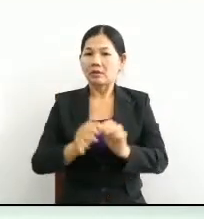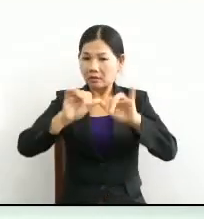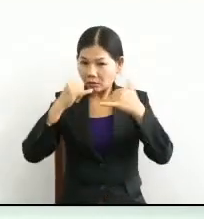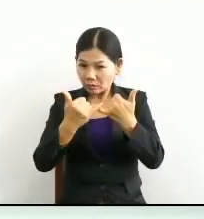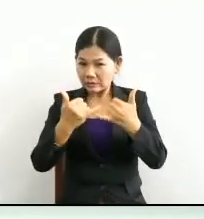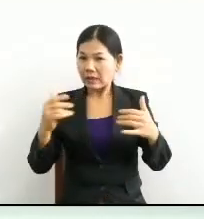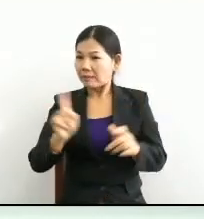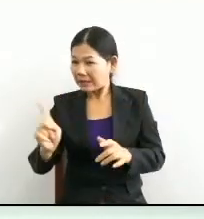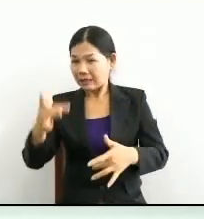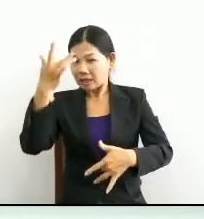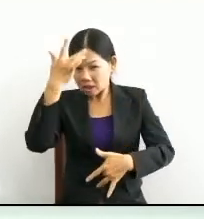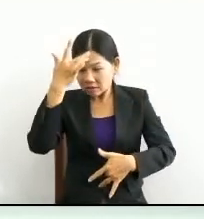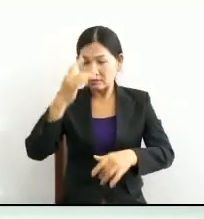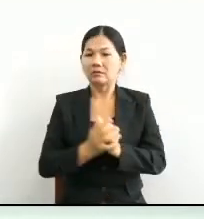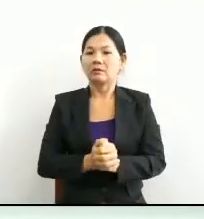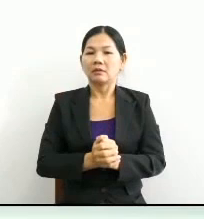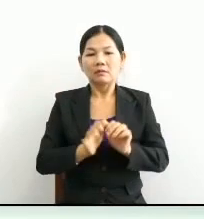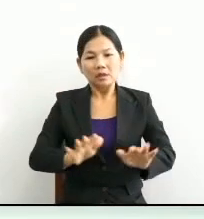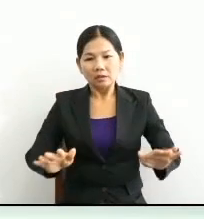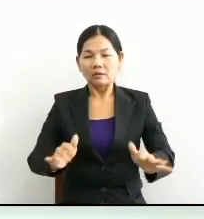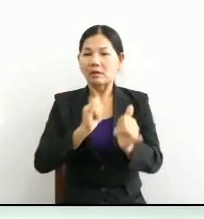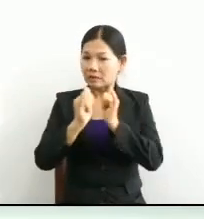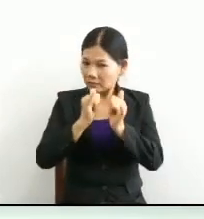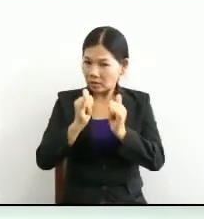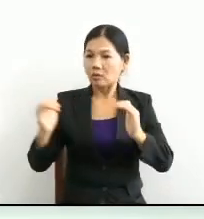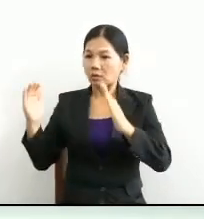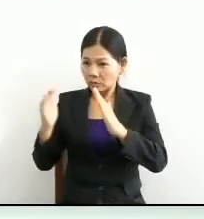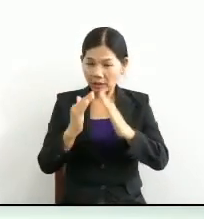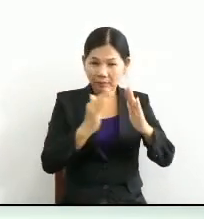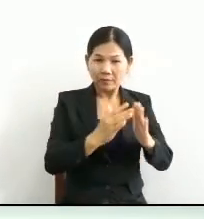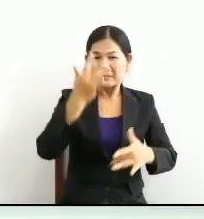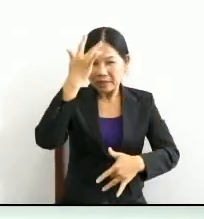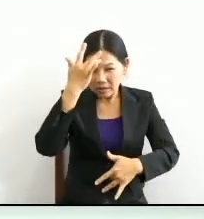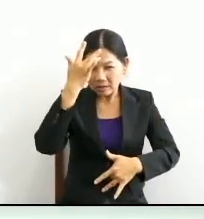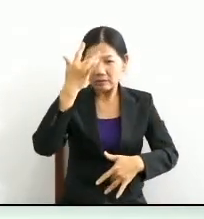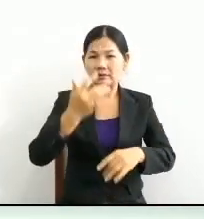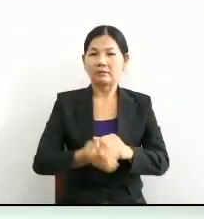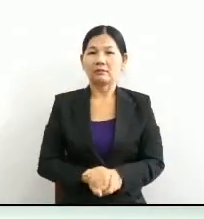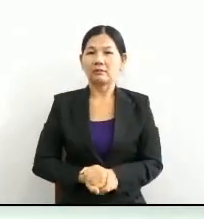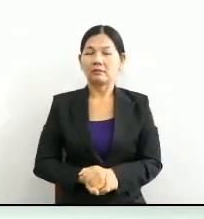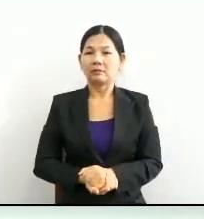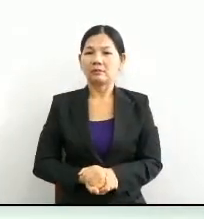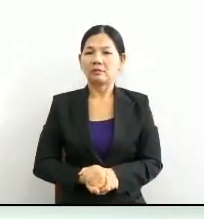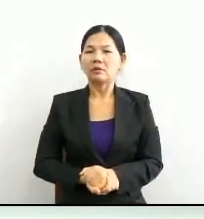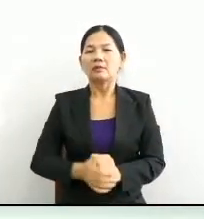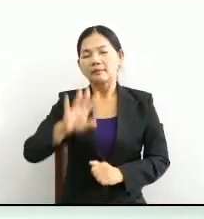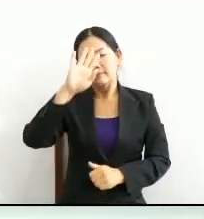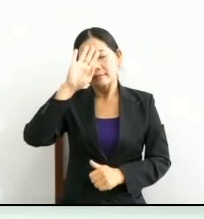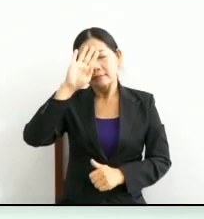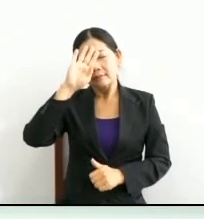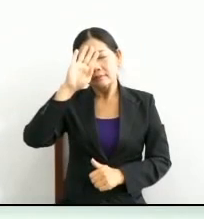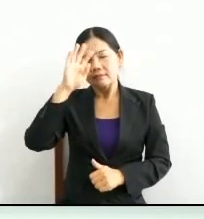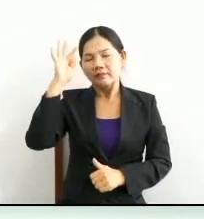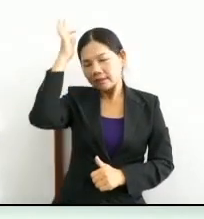nè của xa con rồi có nhiệt mắt rồi có nẹ phùm con á còn đại khơi mình nẹ chư vậy con chư cái đại khuôn